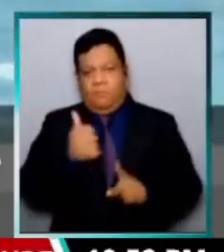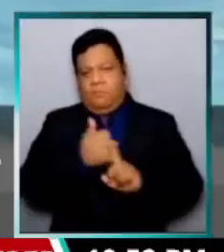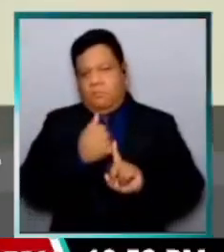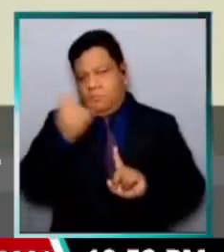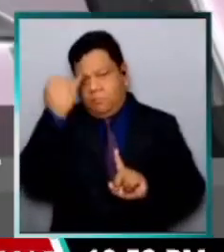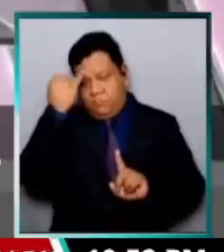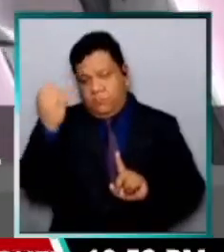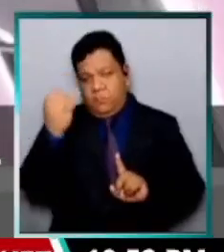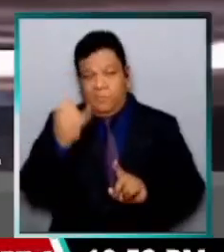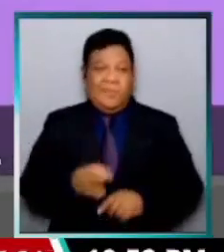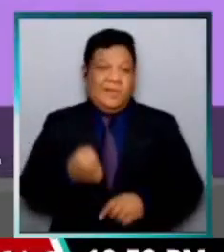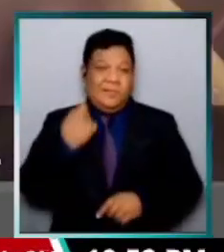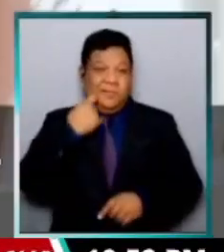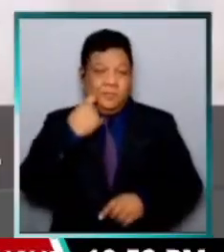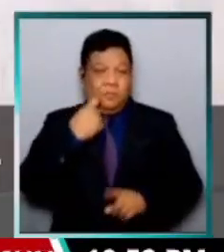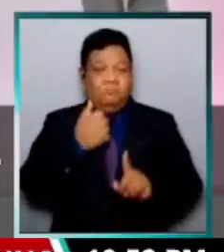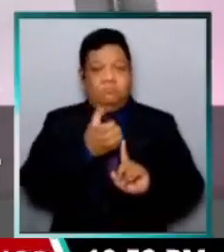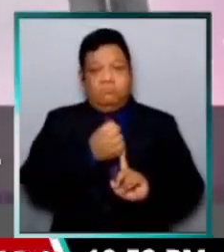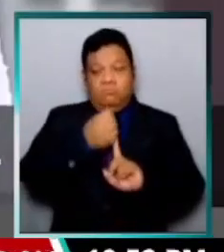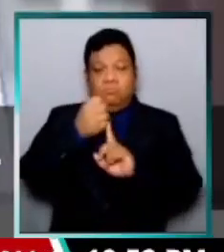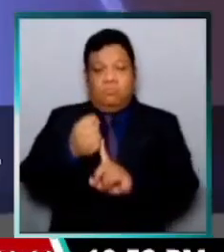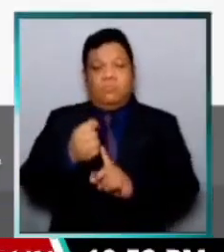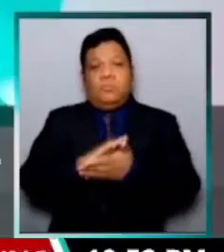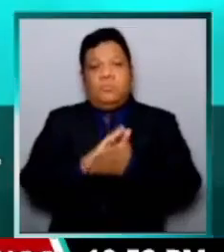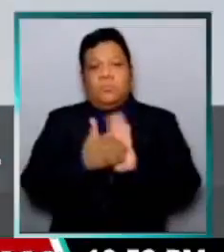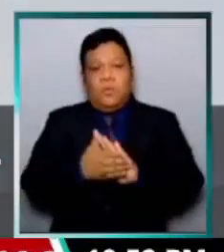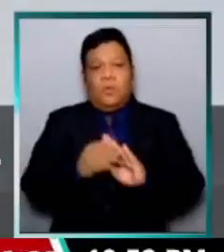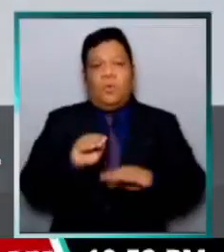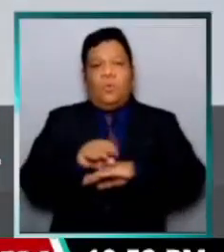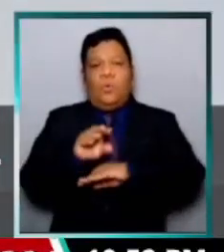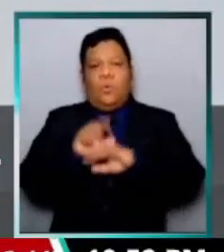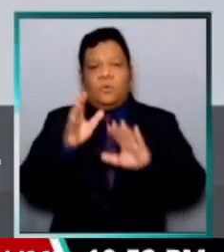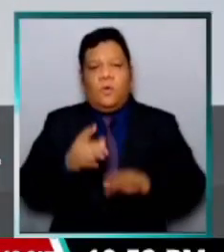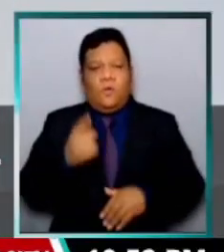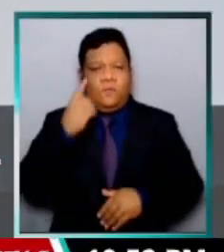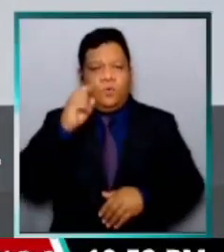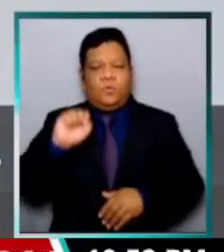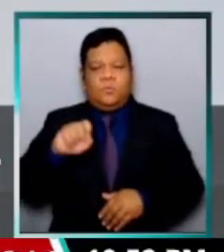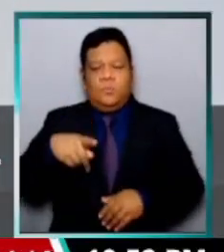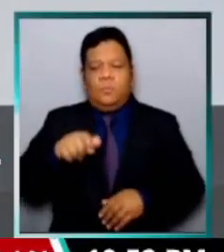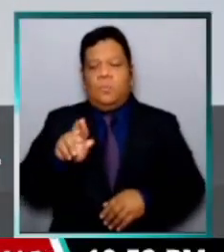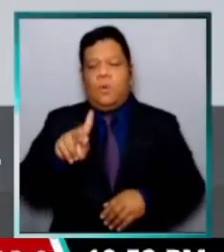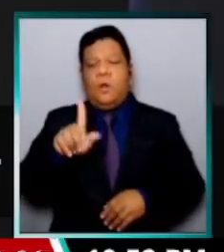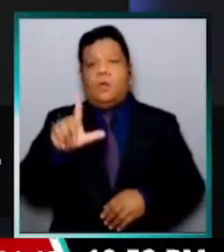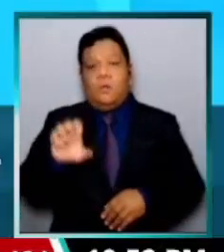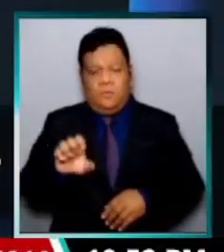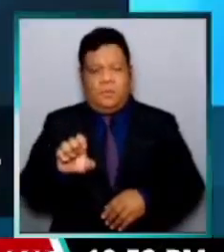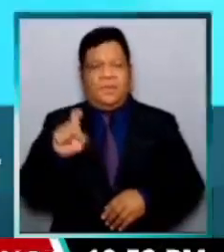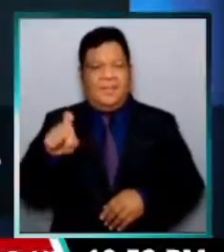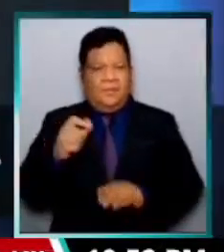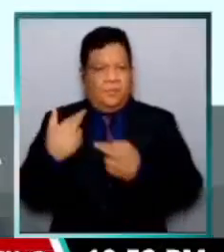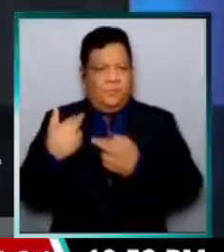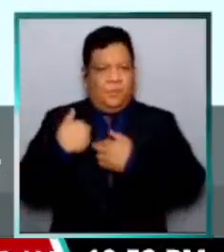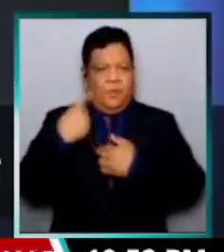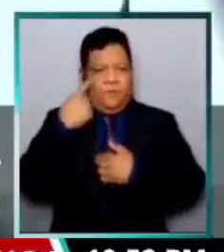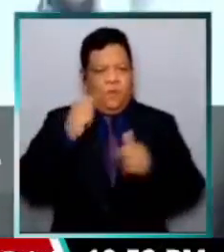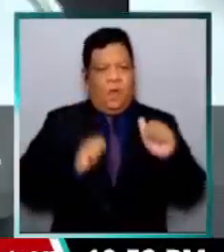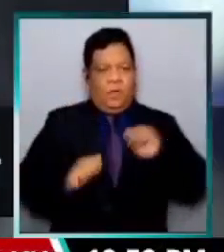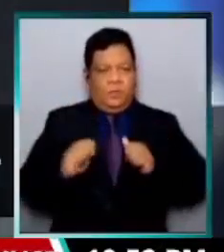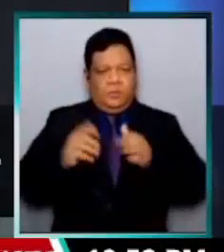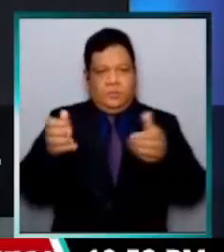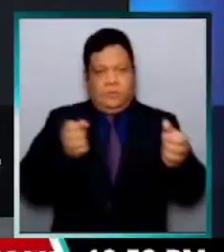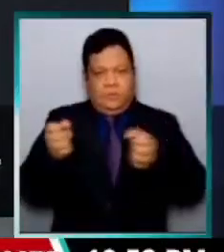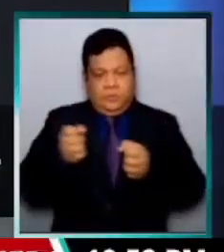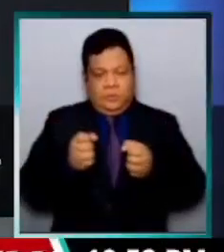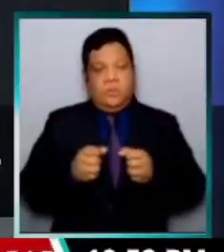ay itinalaga si Gozon-Valdes bilang consultant ng Sparkle, ang talent management arm ng GMA. Nagsisilbi rin siyang president ng